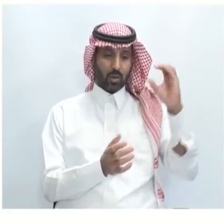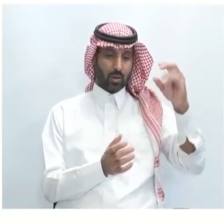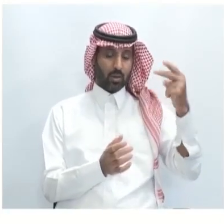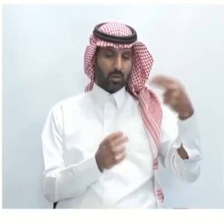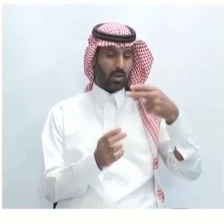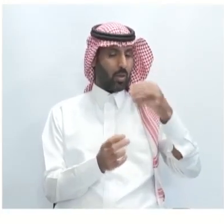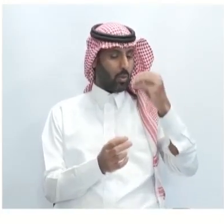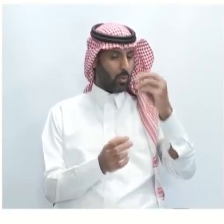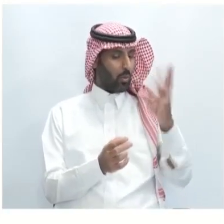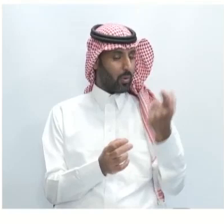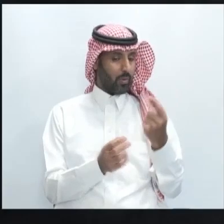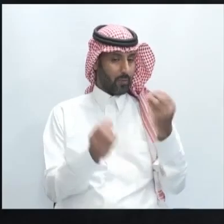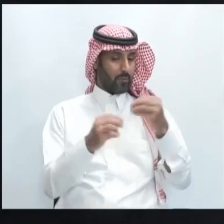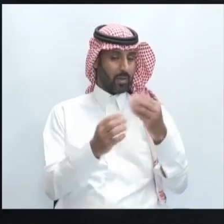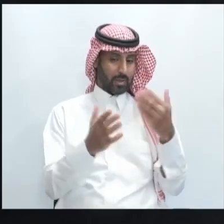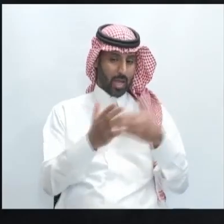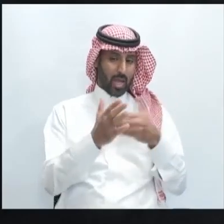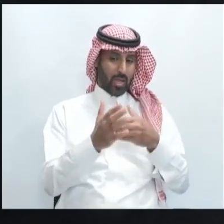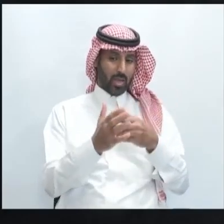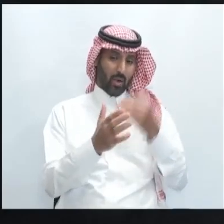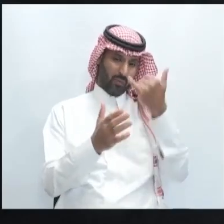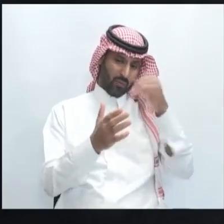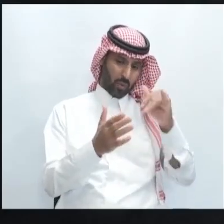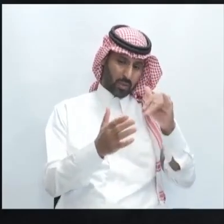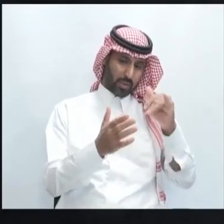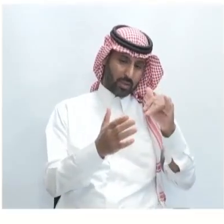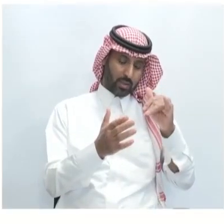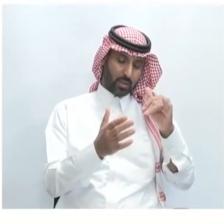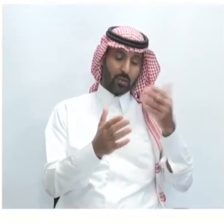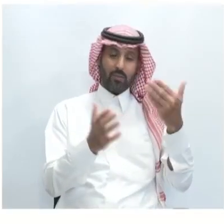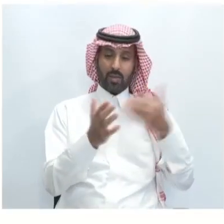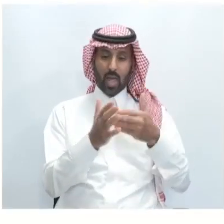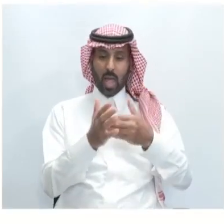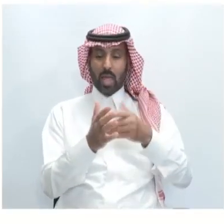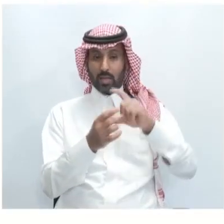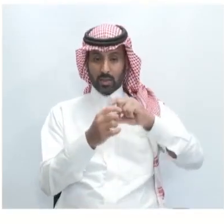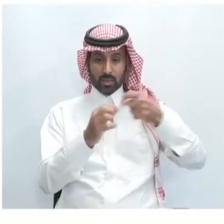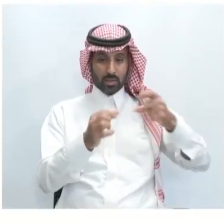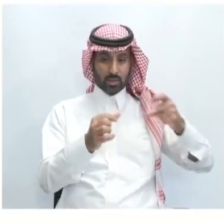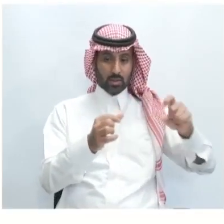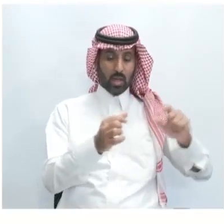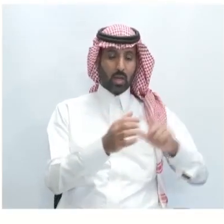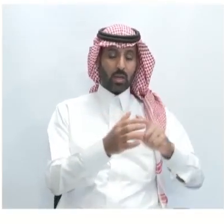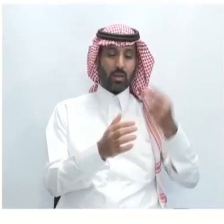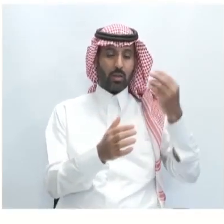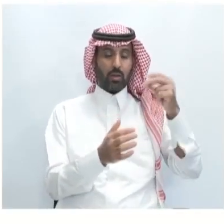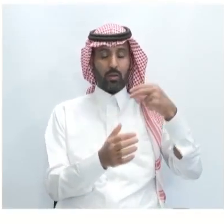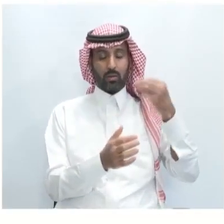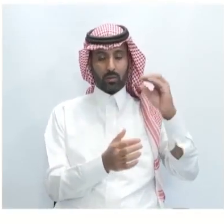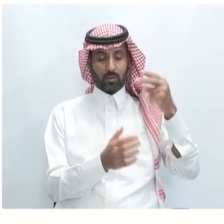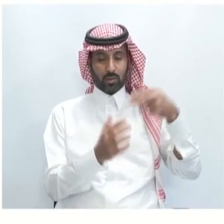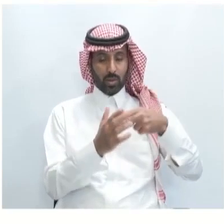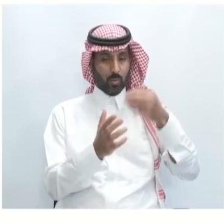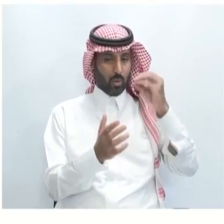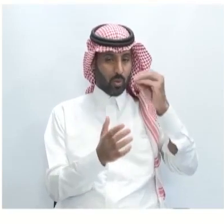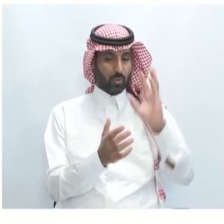كربونيل هل توجد في نهايه السلسله ام في الوسط موجوده في نهايه السلسله اذا هو لكن